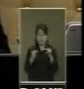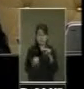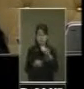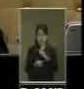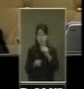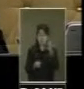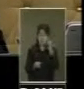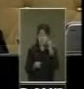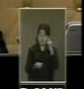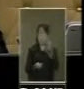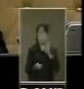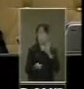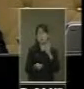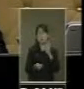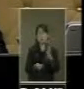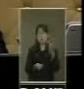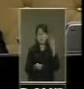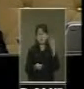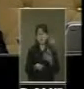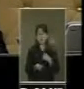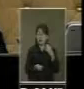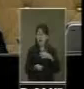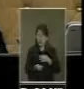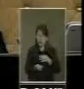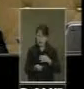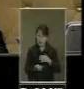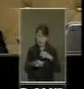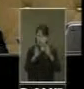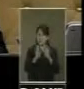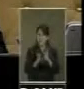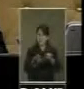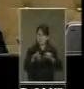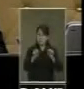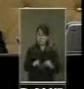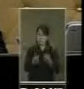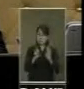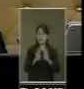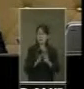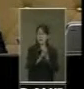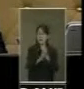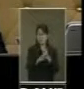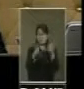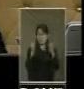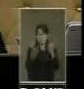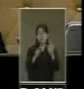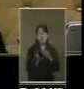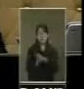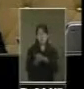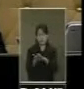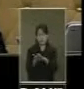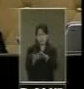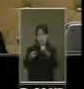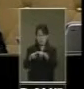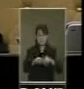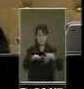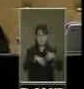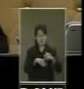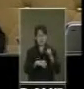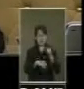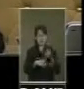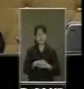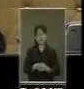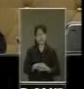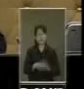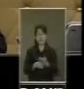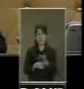มีวิจารณญาณเองที่จะวินิจฉัยยังไงนะครับเอาเถอะครับท่านสุเทพเชิญนั่งนะครับ